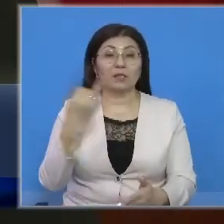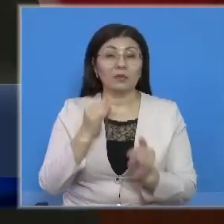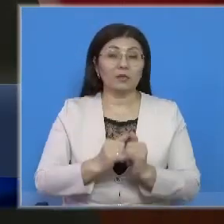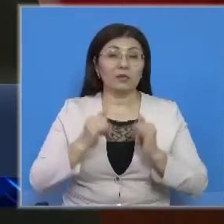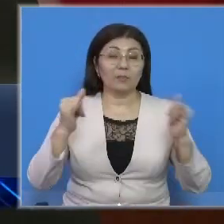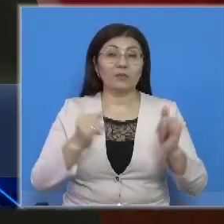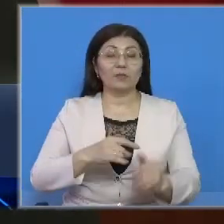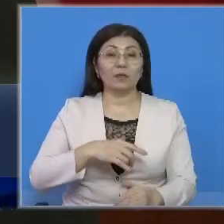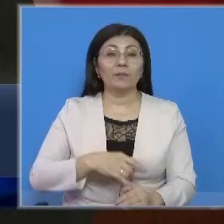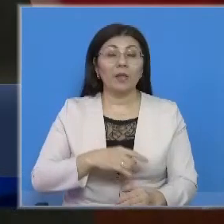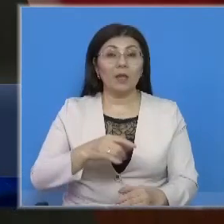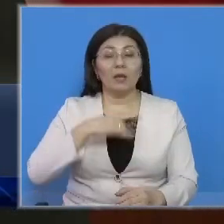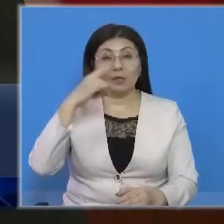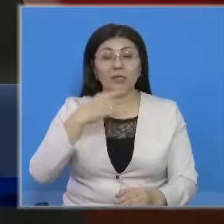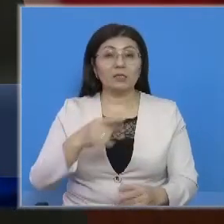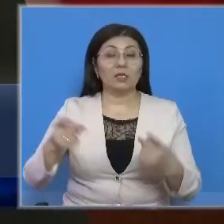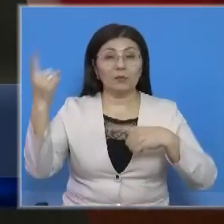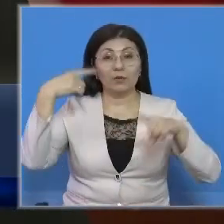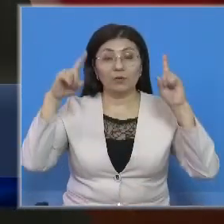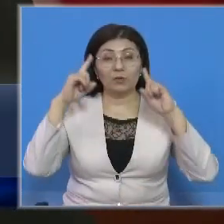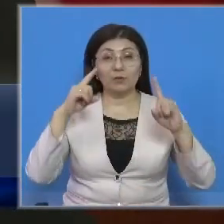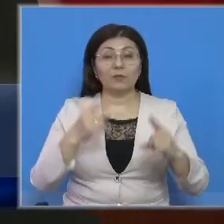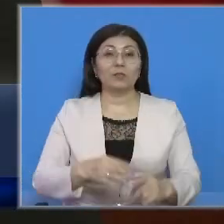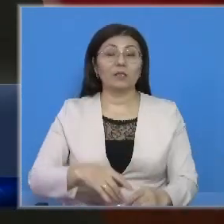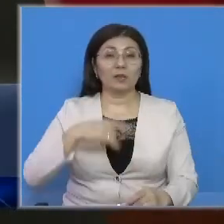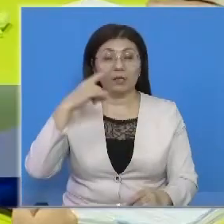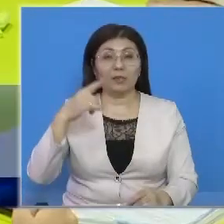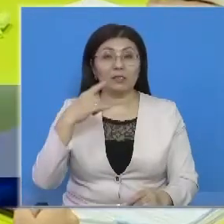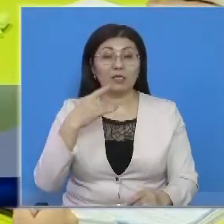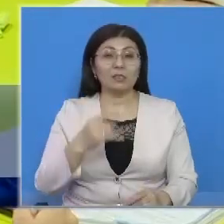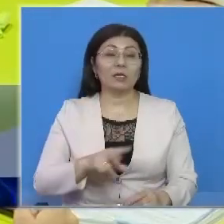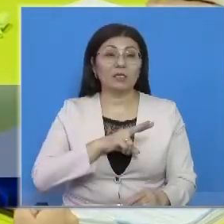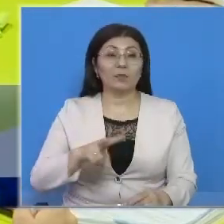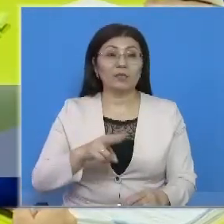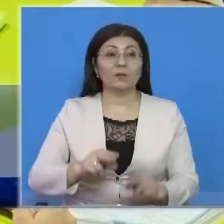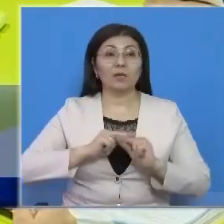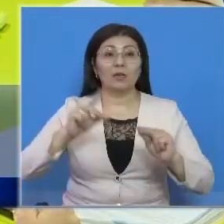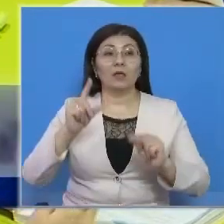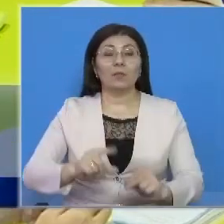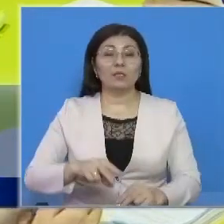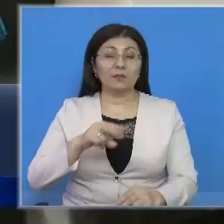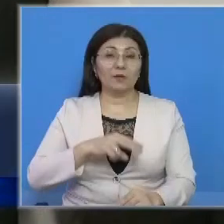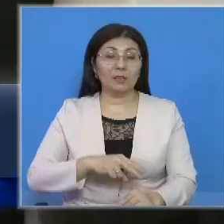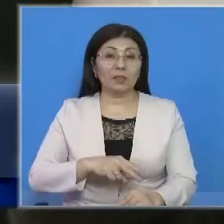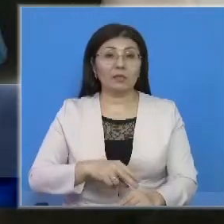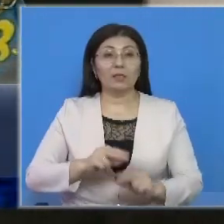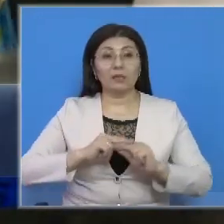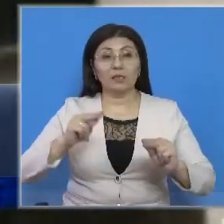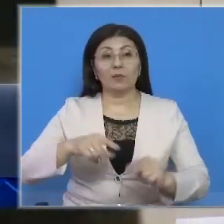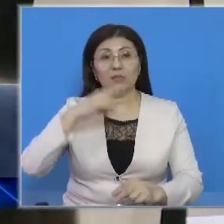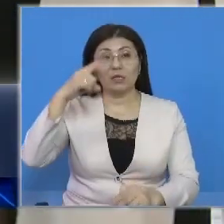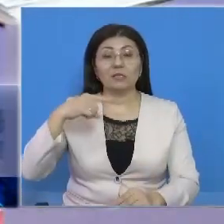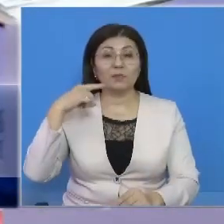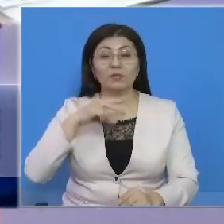любовь к национальному языку национальному творчеству к национальной литературе педагоги по казахскому языку и литературе после церемонии